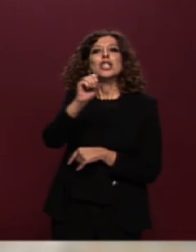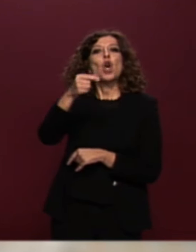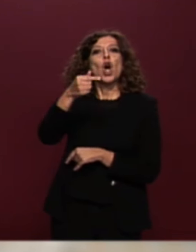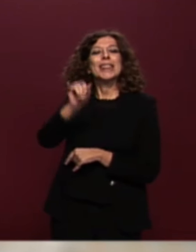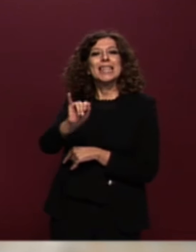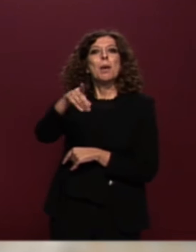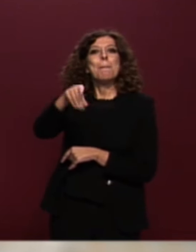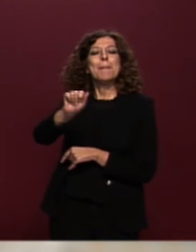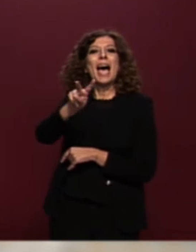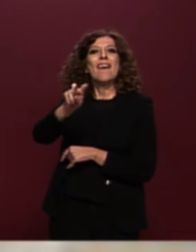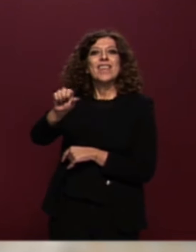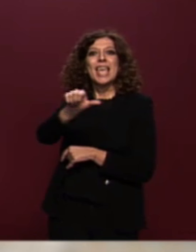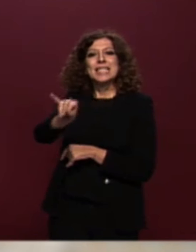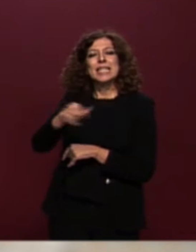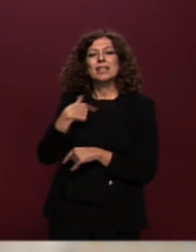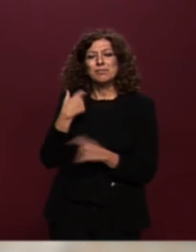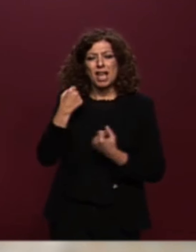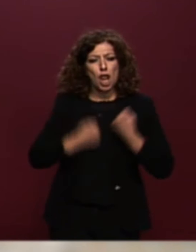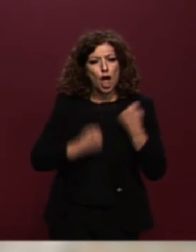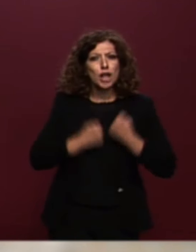che ha lottato perché ha perso i suoi cari